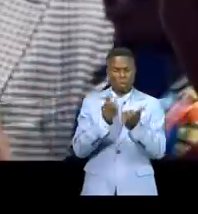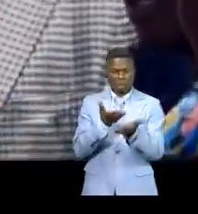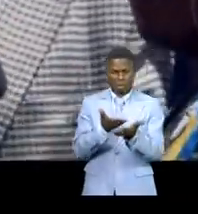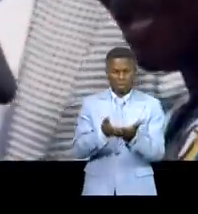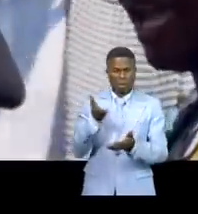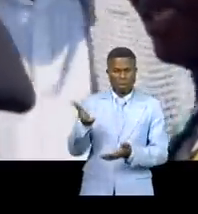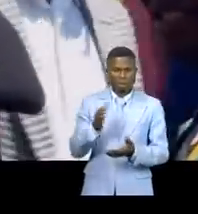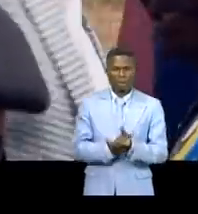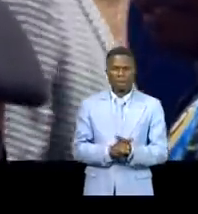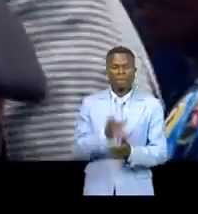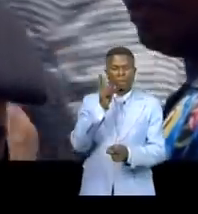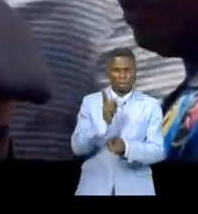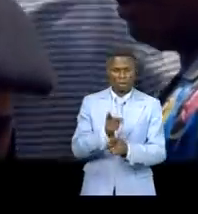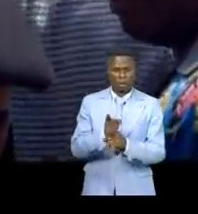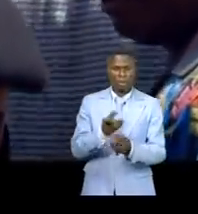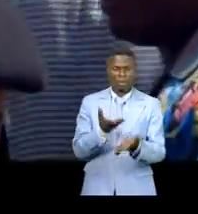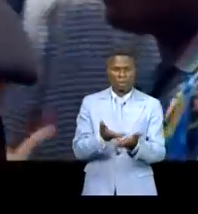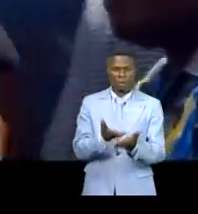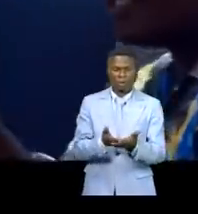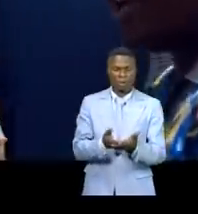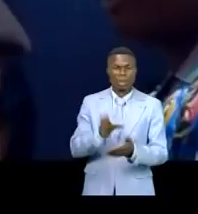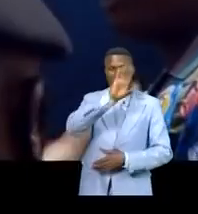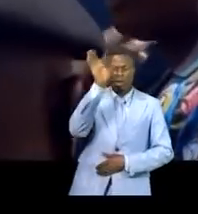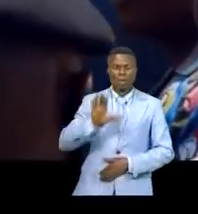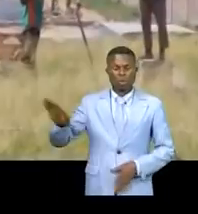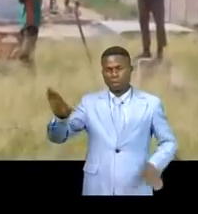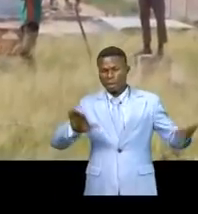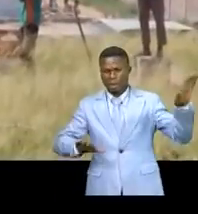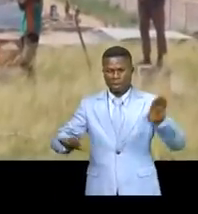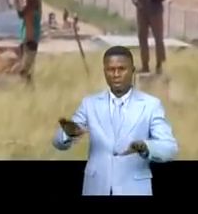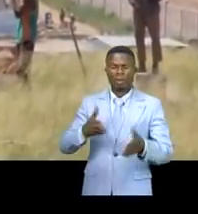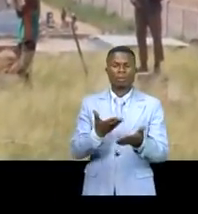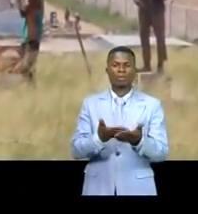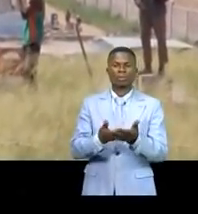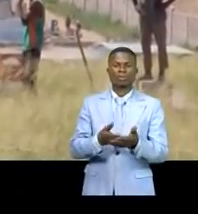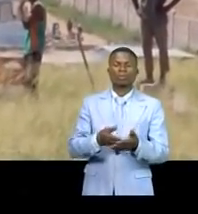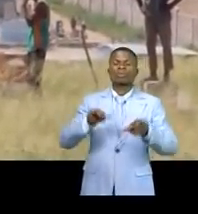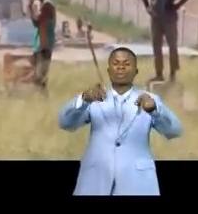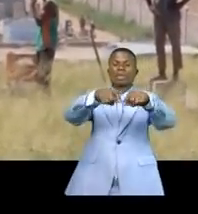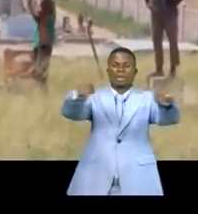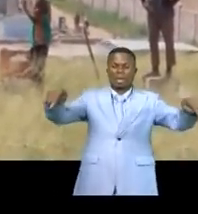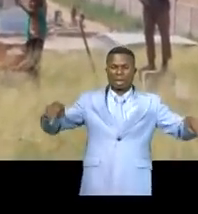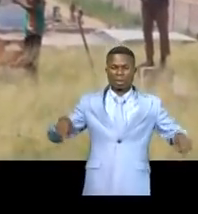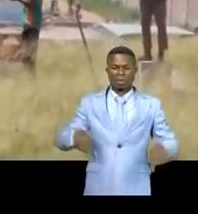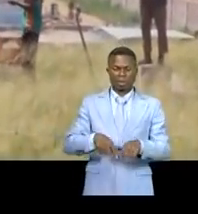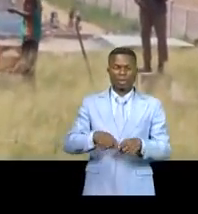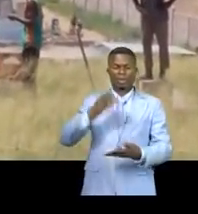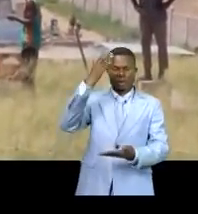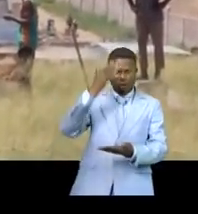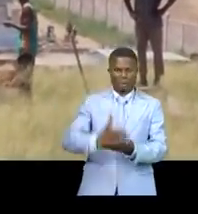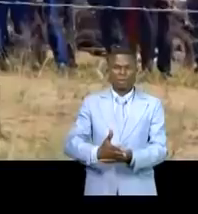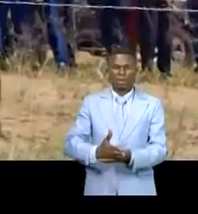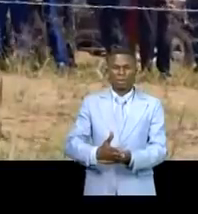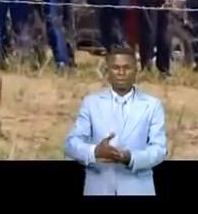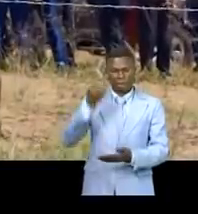actuelle et exacte du parc présidentiel de l'Ontsele d'Aipel et définir l'étendue et les limites exactes par rapport à